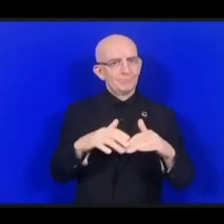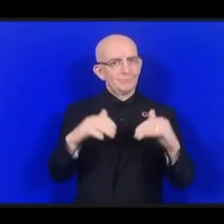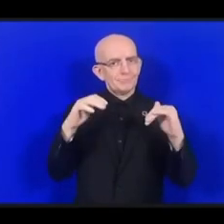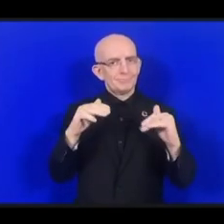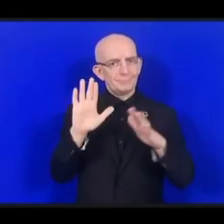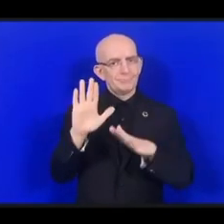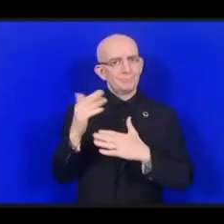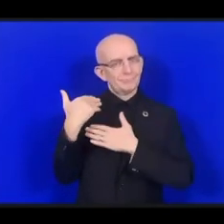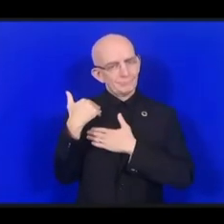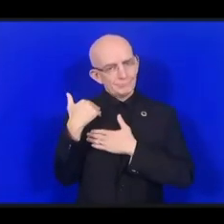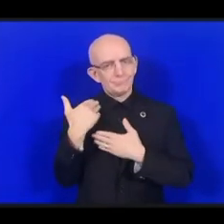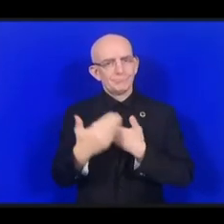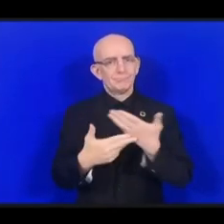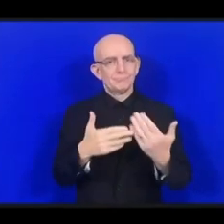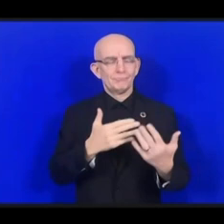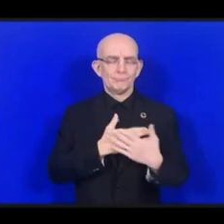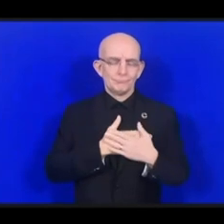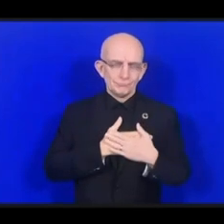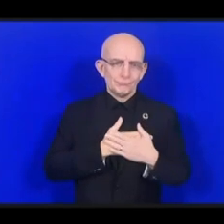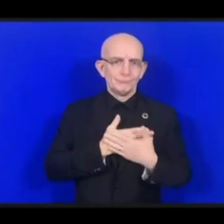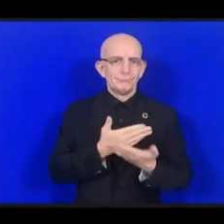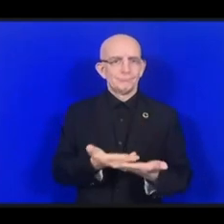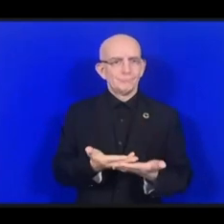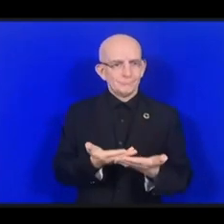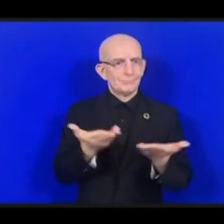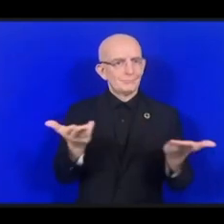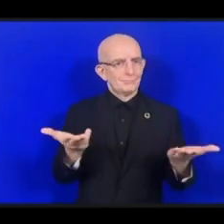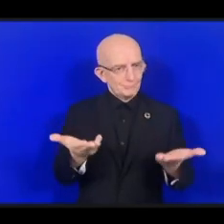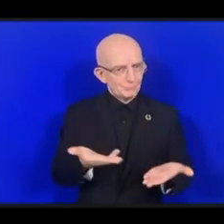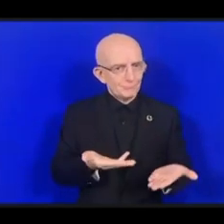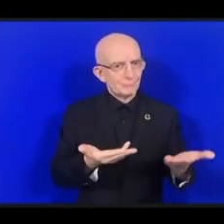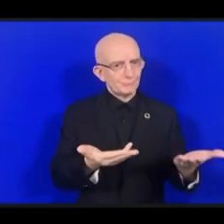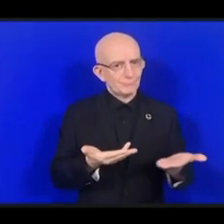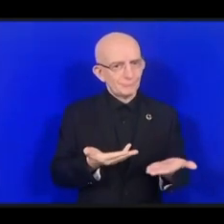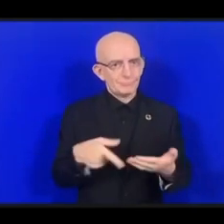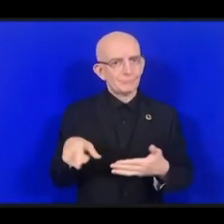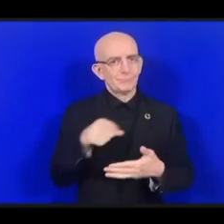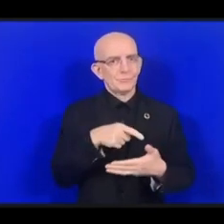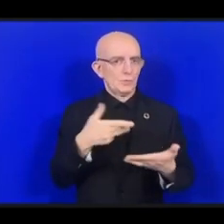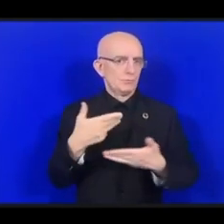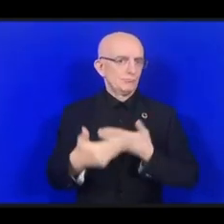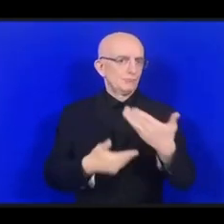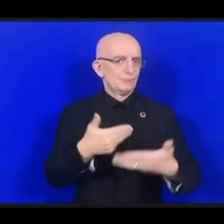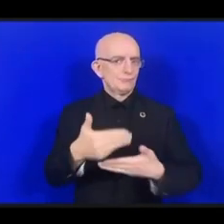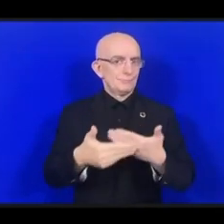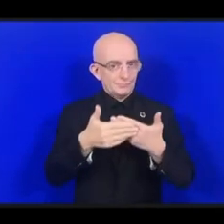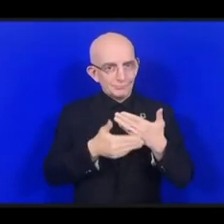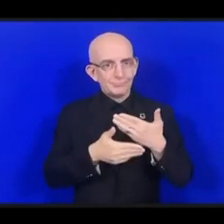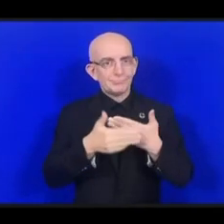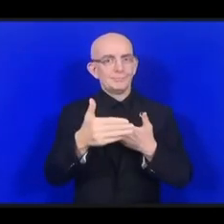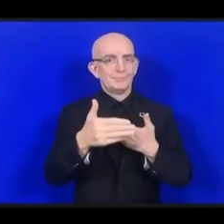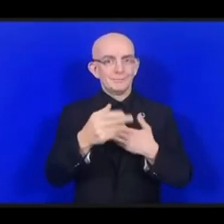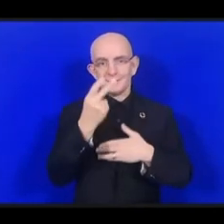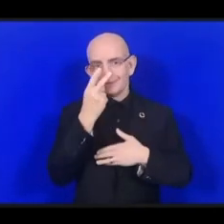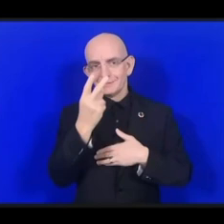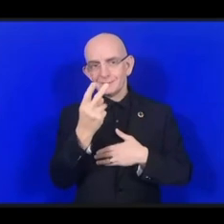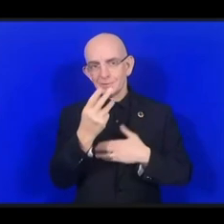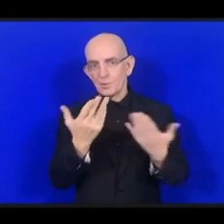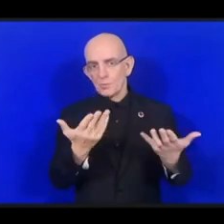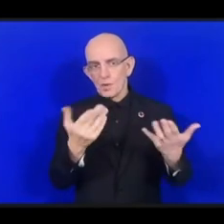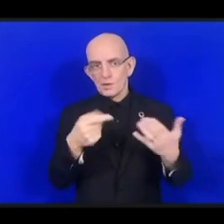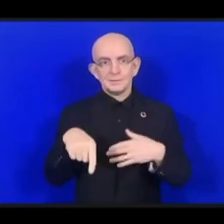المضيفه واذ اتطلع الى المستقبل من الكيوتو من كيوتو الى الرياض فانني اقدم